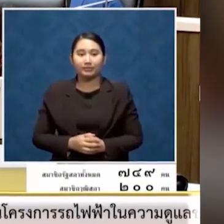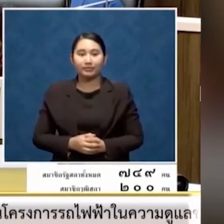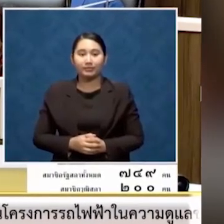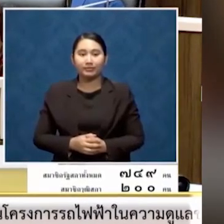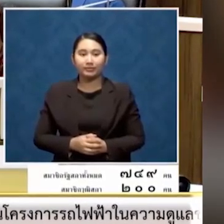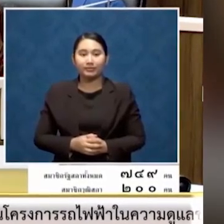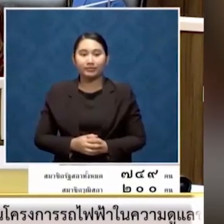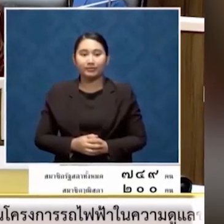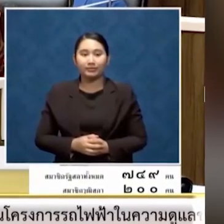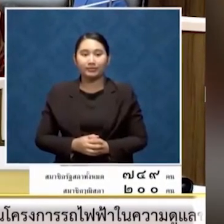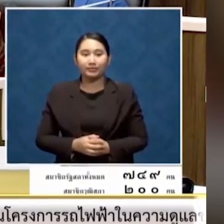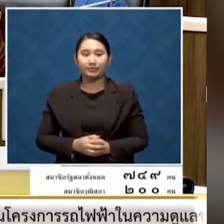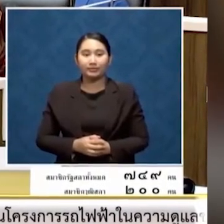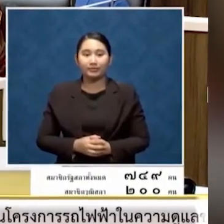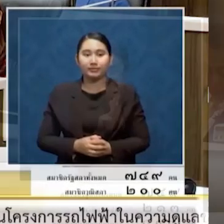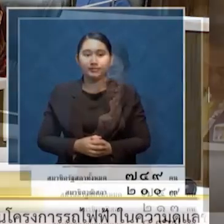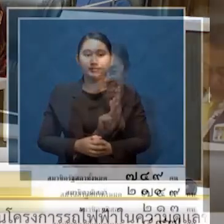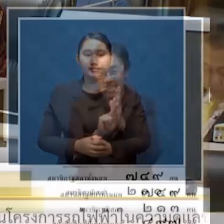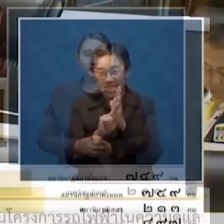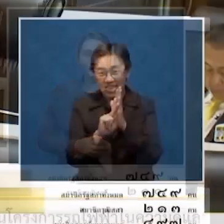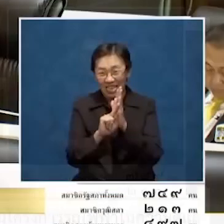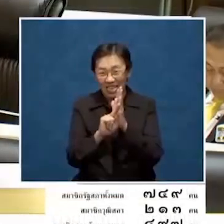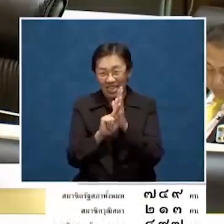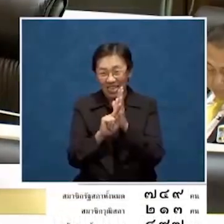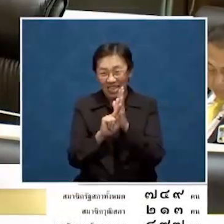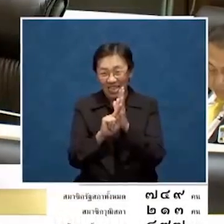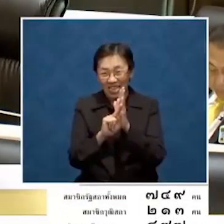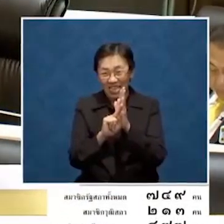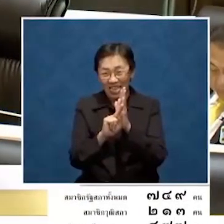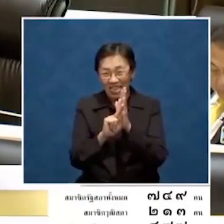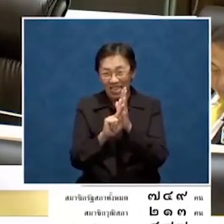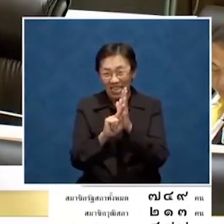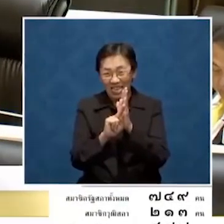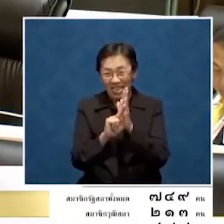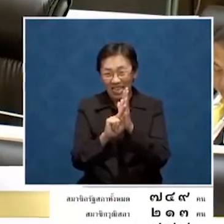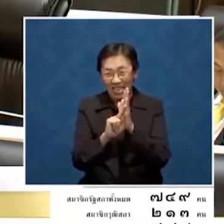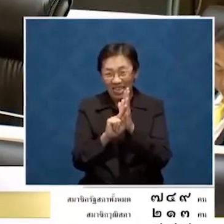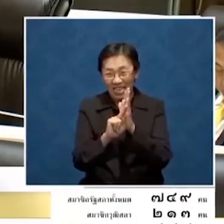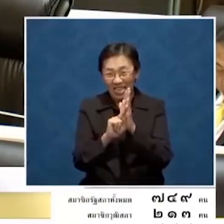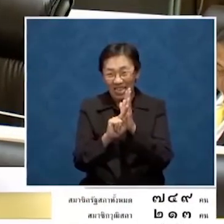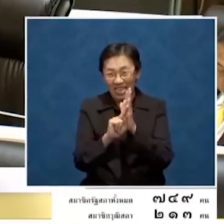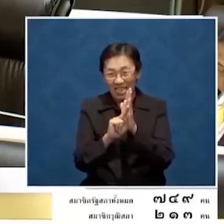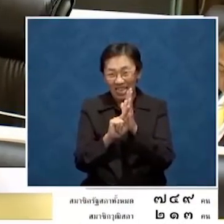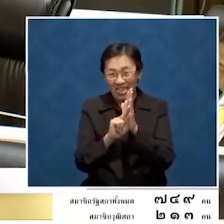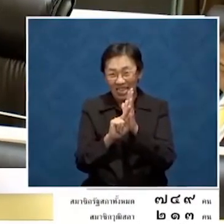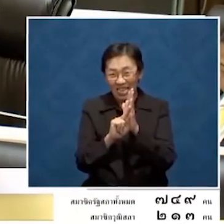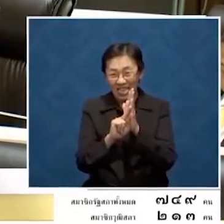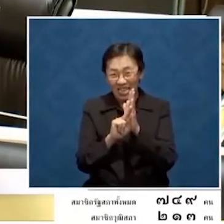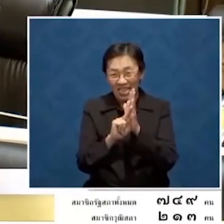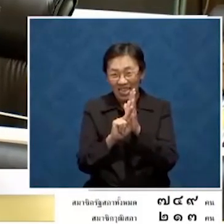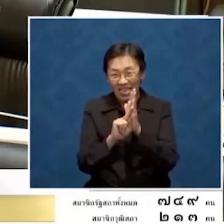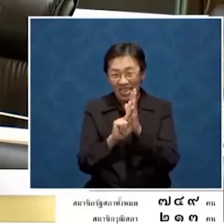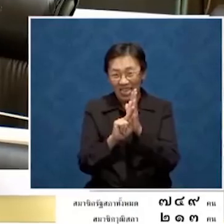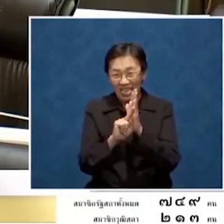นสื่อโซเชียลเป็นจำนวนมากล่าสุดวันที่14กรกฎาคมสว.สมชายแสวงการหนึ่งใน